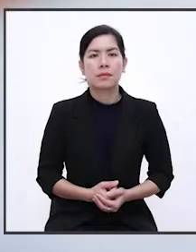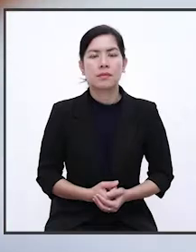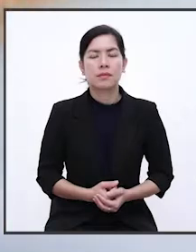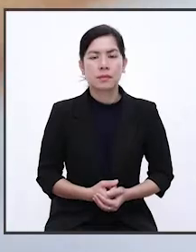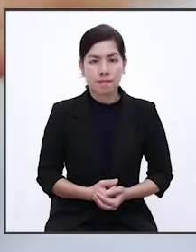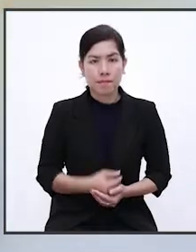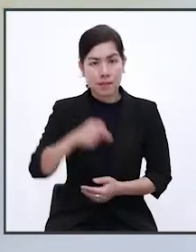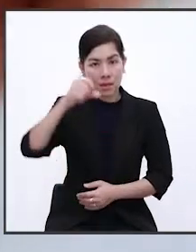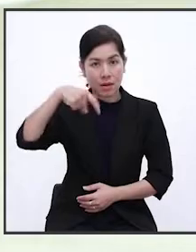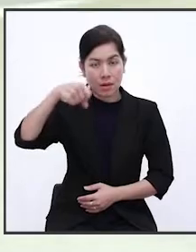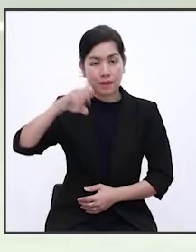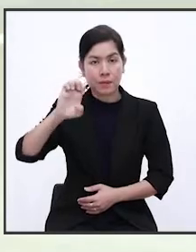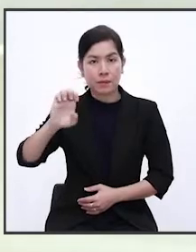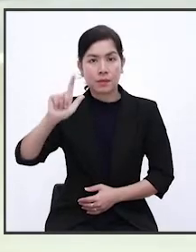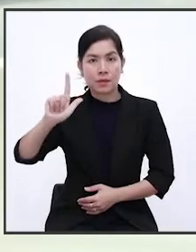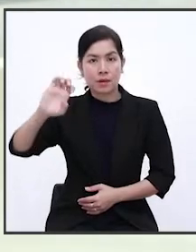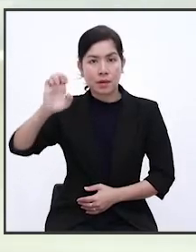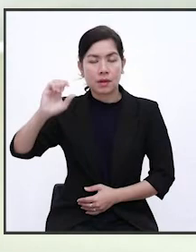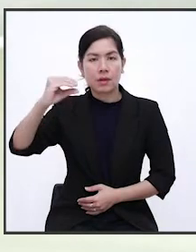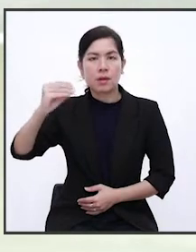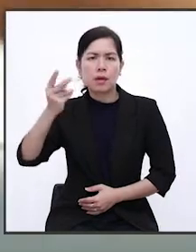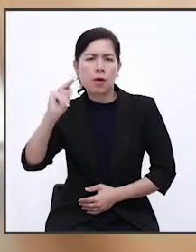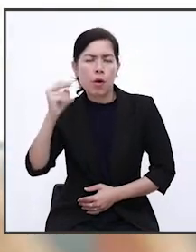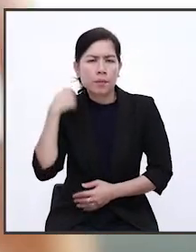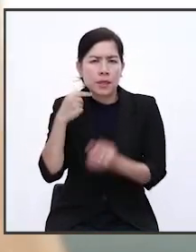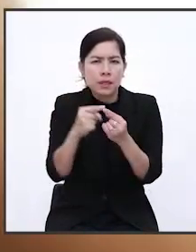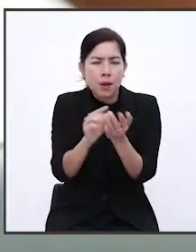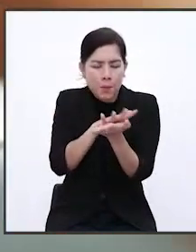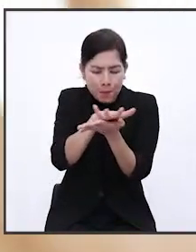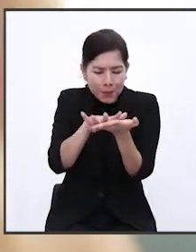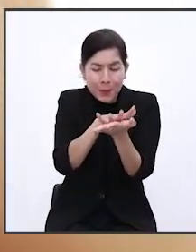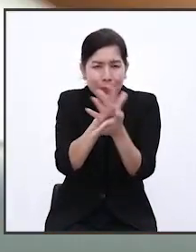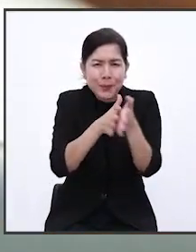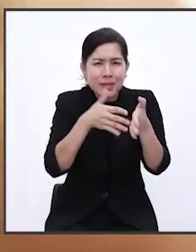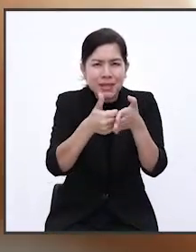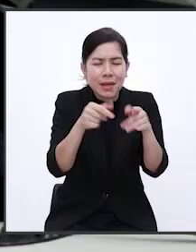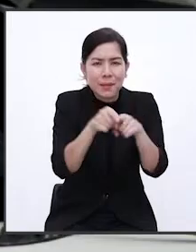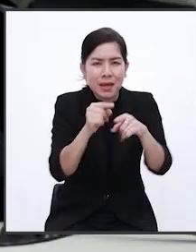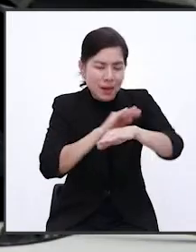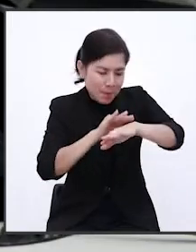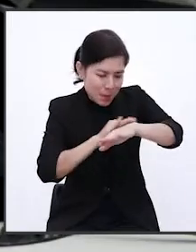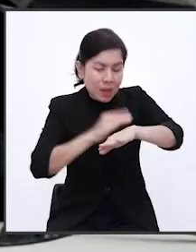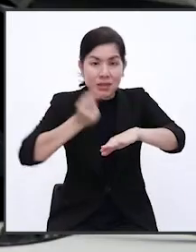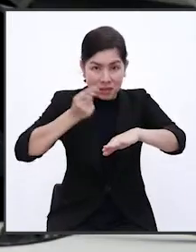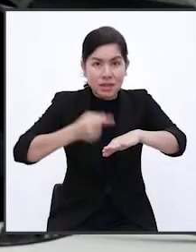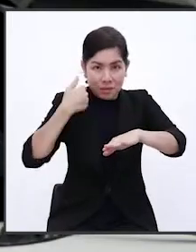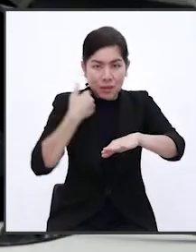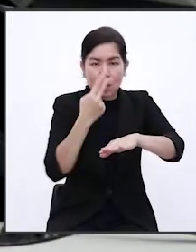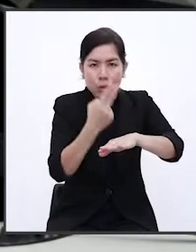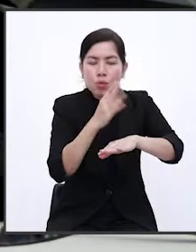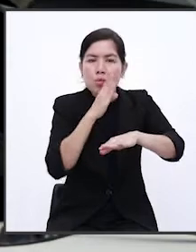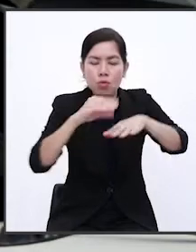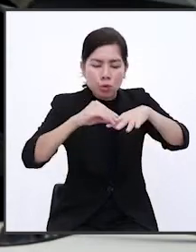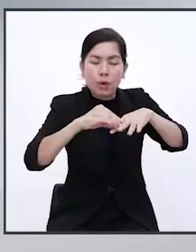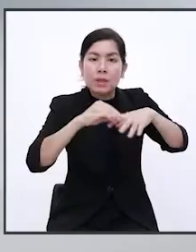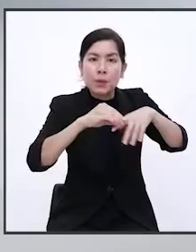ซิลิโคนนี่ข้อดีก็คือสามารถผสมสีให้ได้กับผิวหนังใกล้เคียงมากที่สุดอย่างเช่นในกรณีที่เป็นเฉพาะนิ้วจะสังเกตว่าตัว